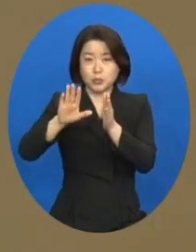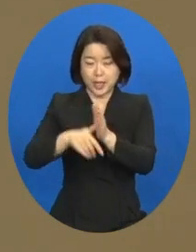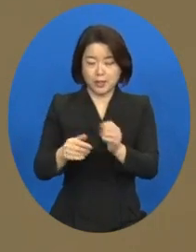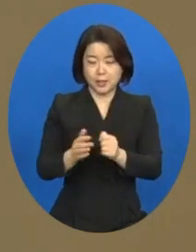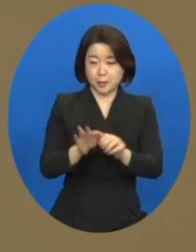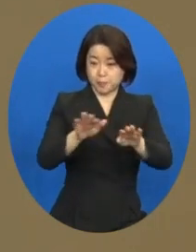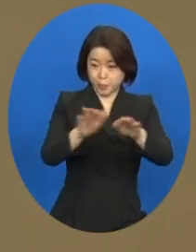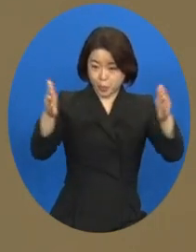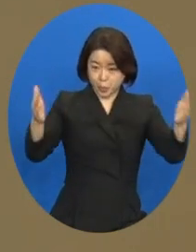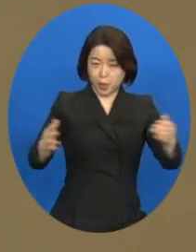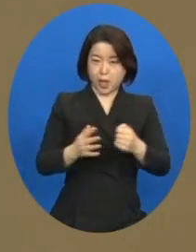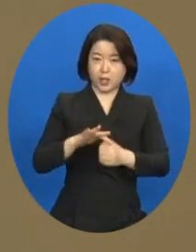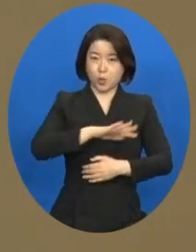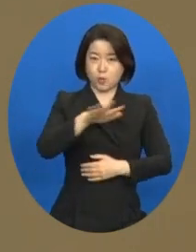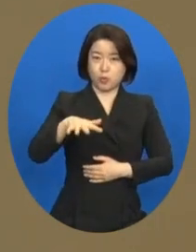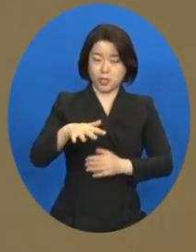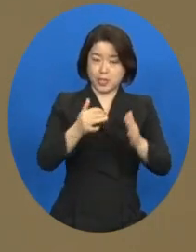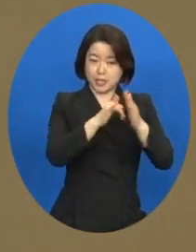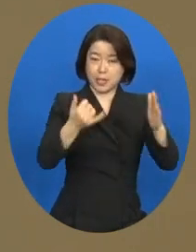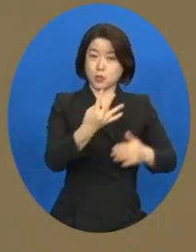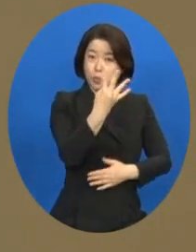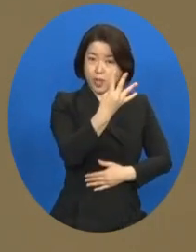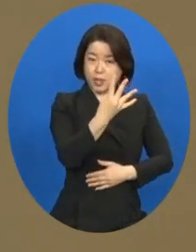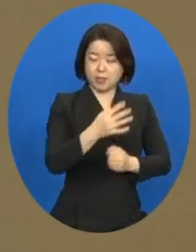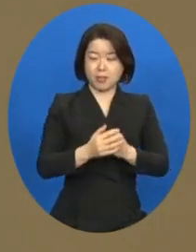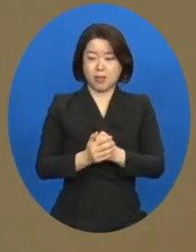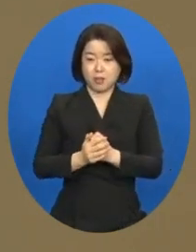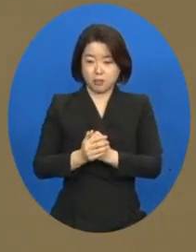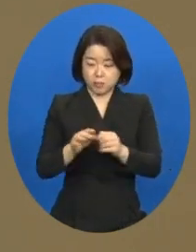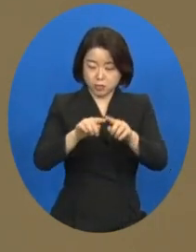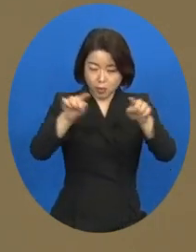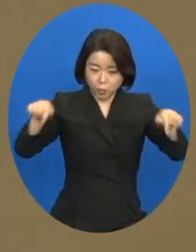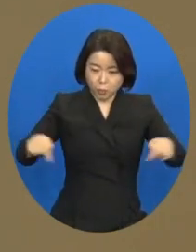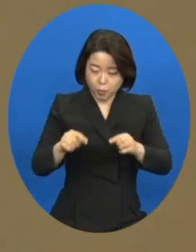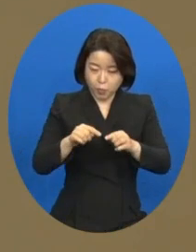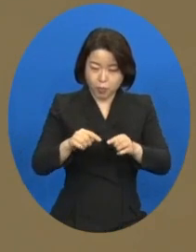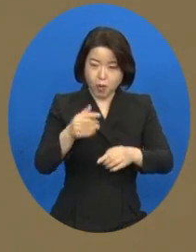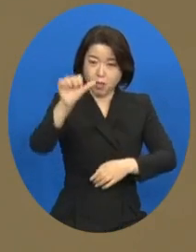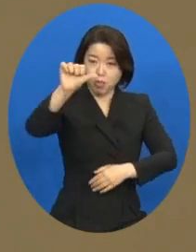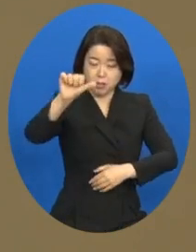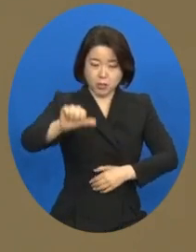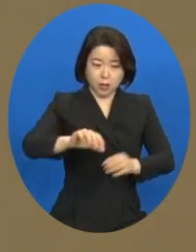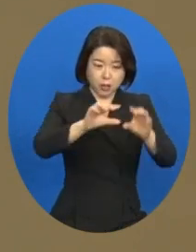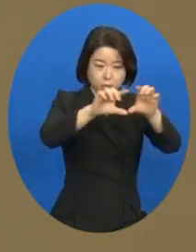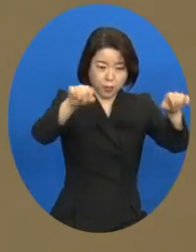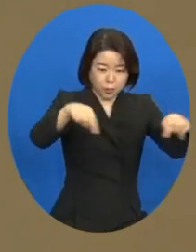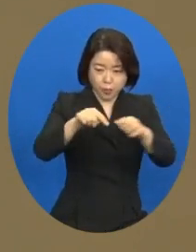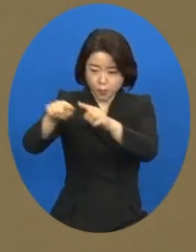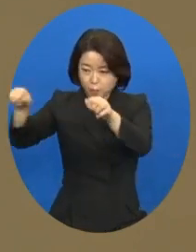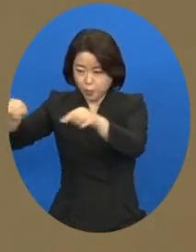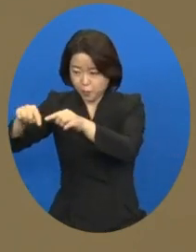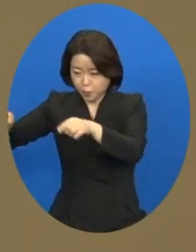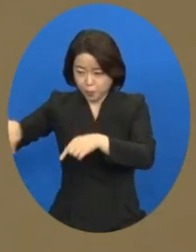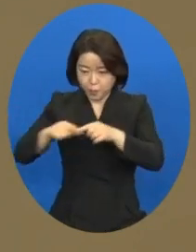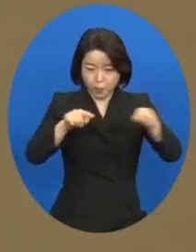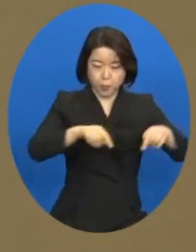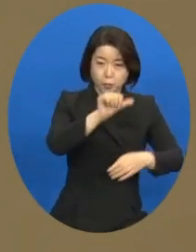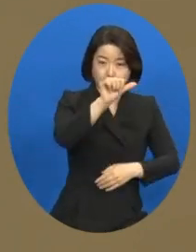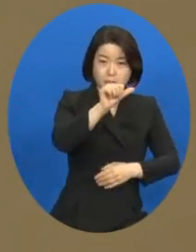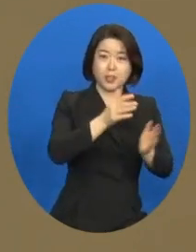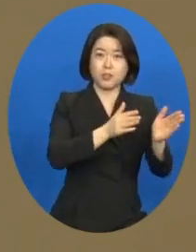식구가 네 식구인데 식탁 보는 다섯 개를 이렇게 준비를 했어요.